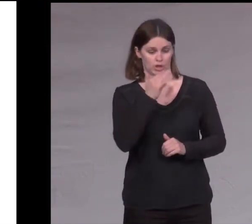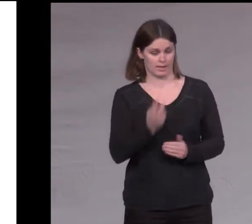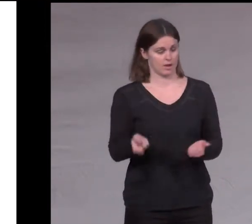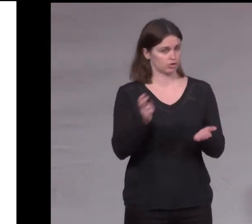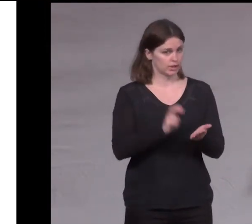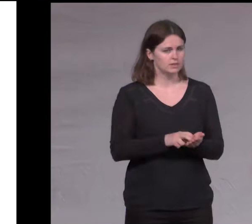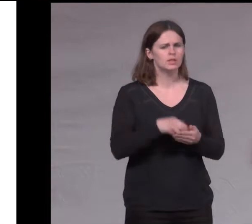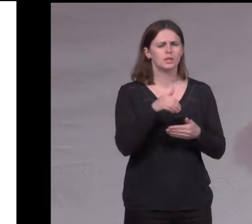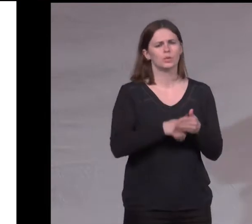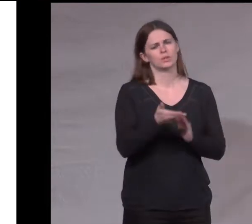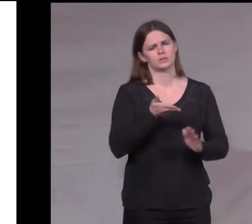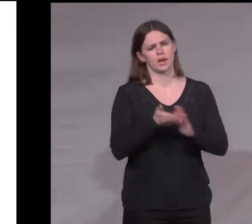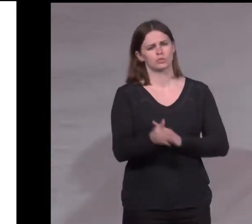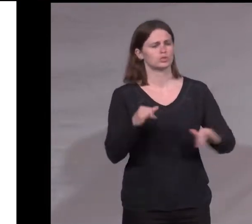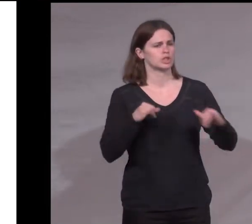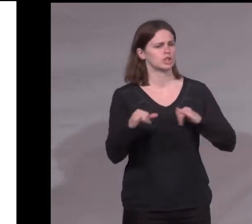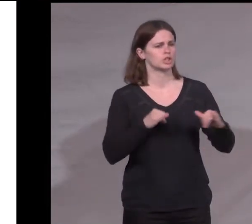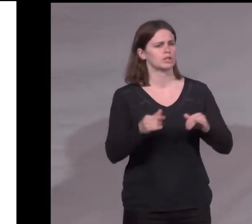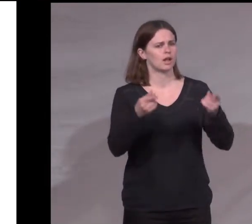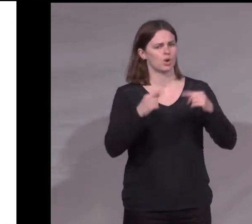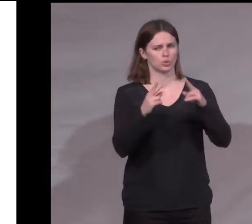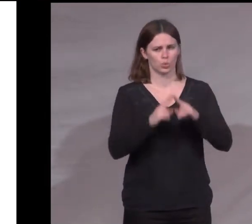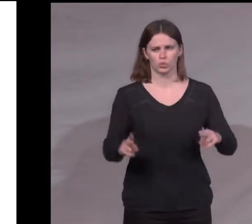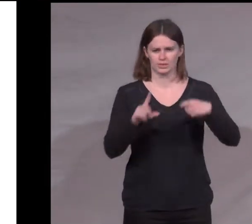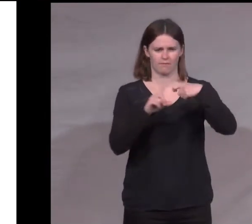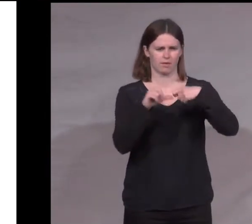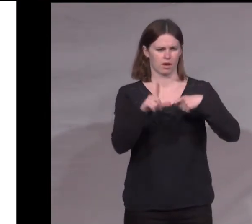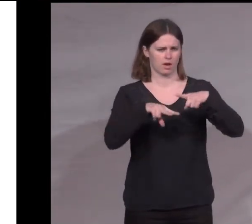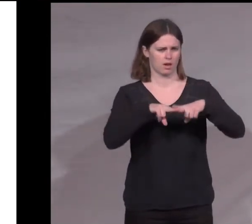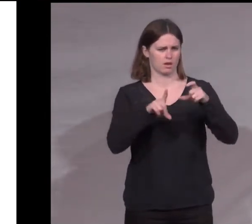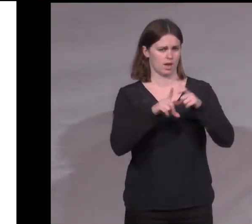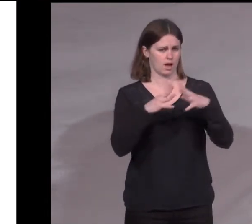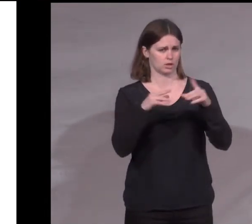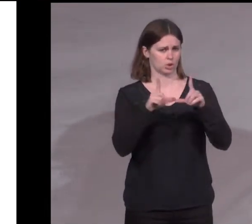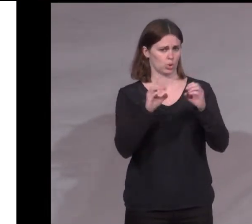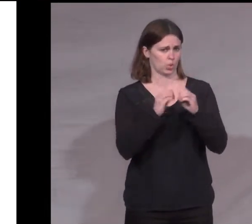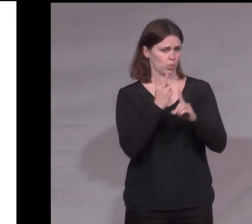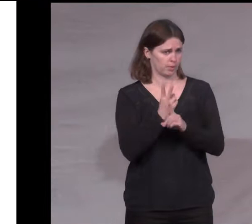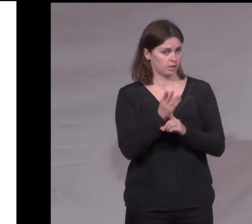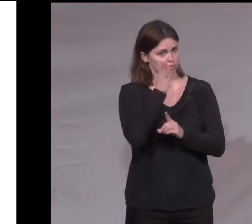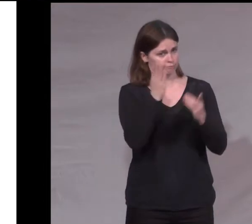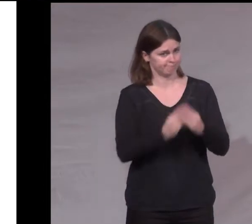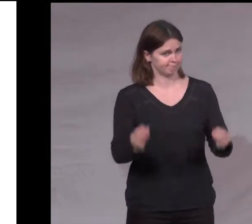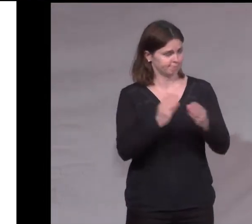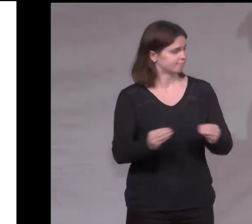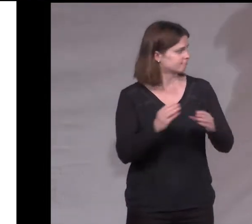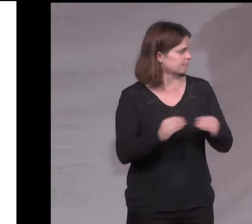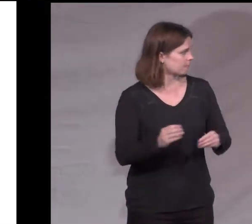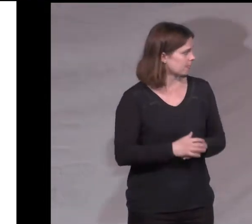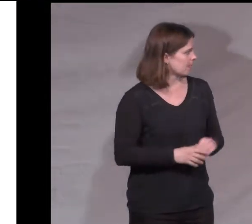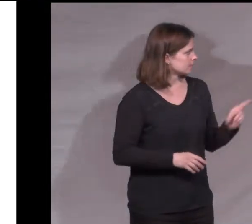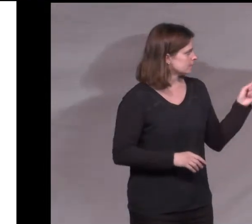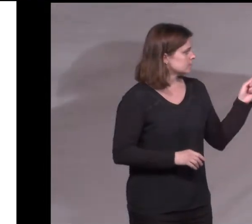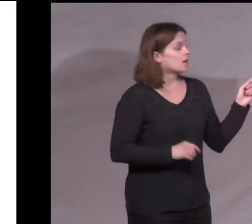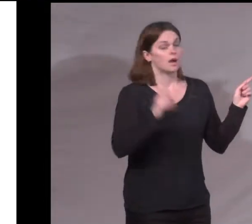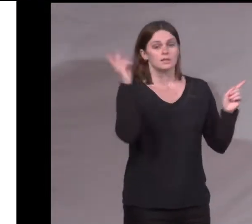zástupce ředitele rehabilitačního ústavu Kladruby. S některými pomůckami, které v prezentaci uvidíte, se pak